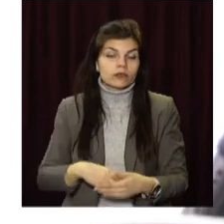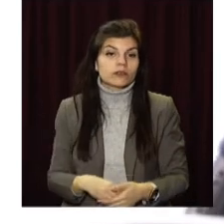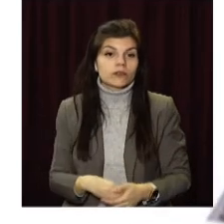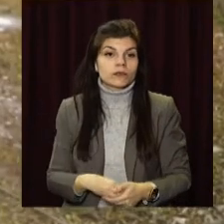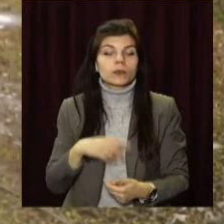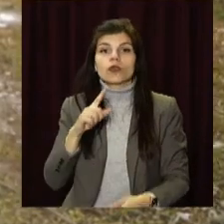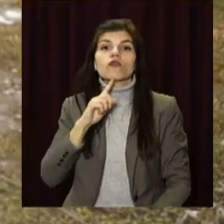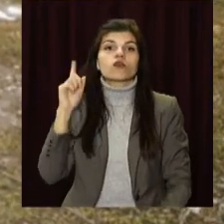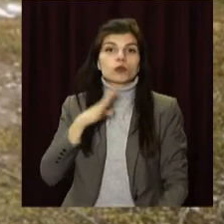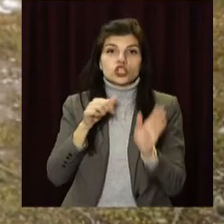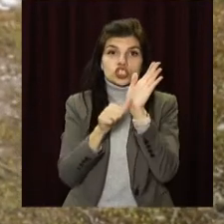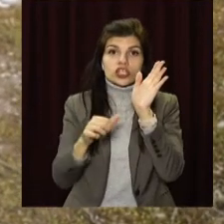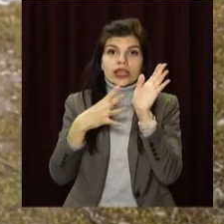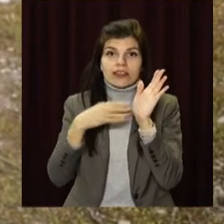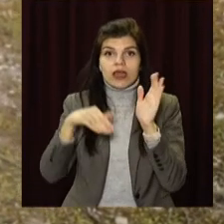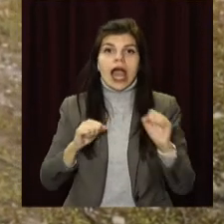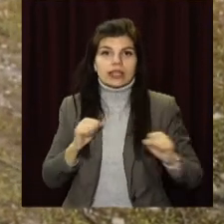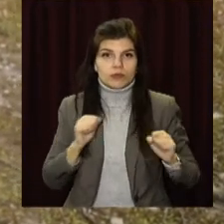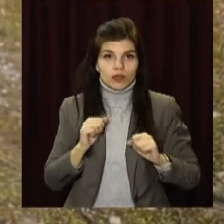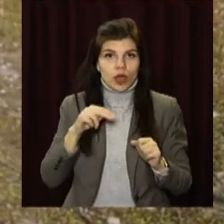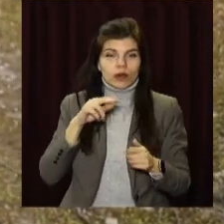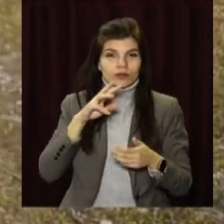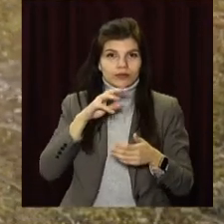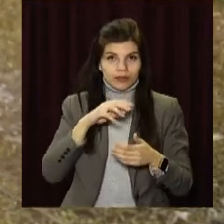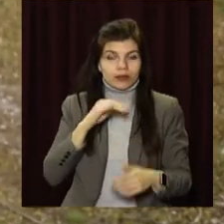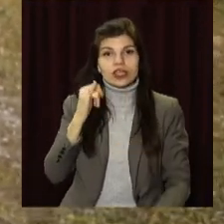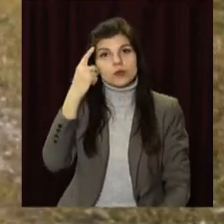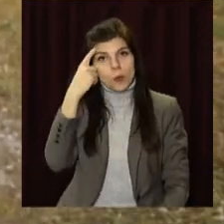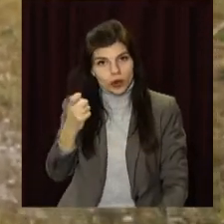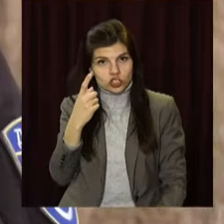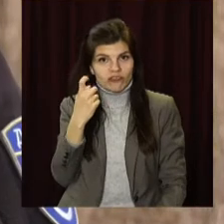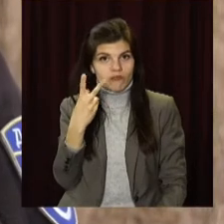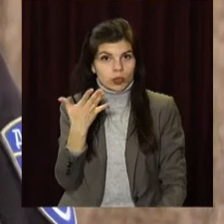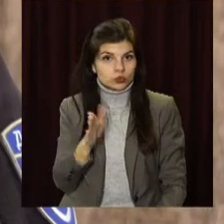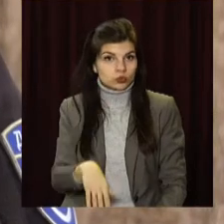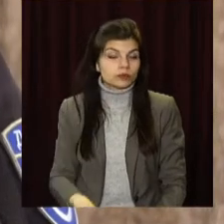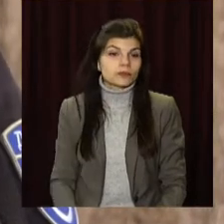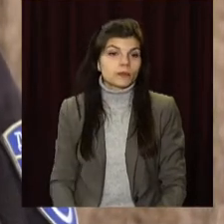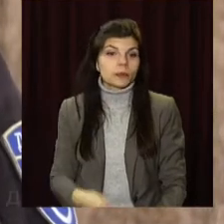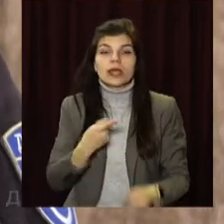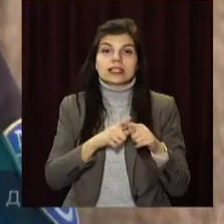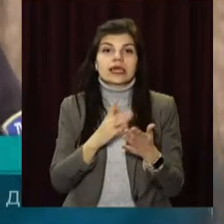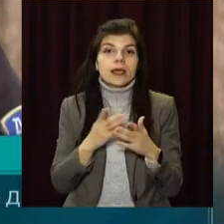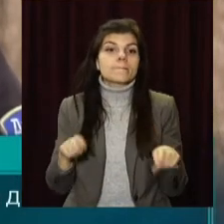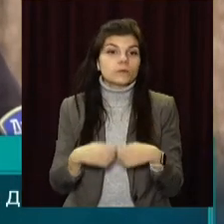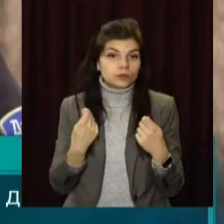Торік виписали 69 адмінпротоколів та 125 попереджень. Це є порушенням,